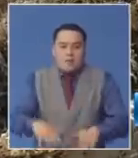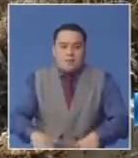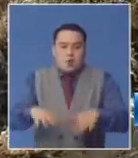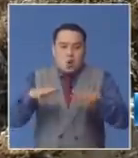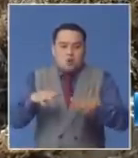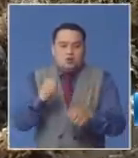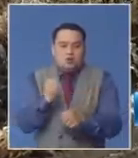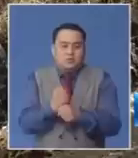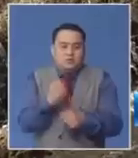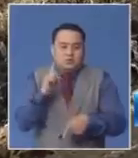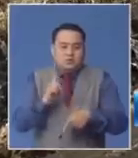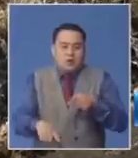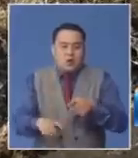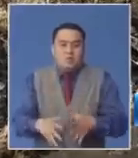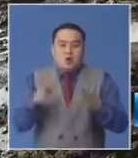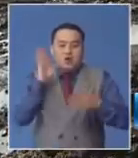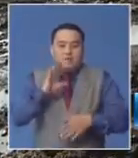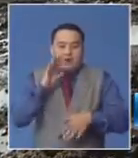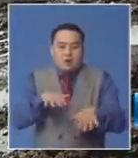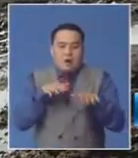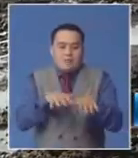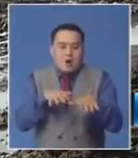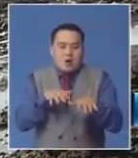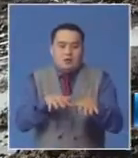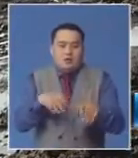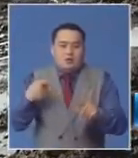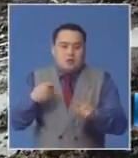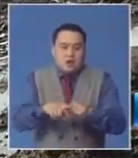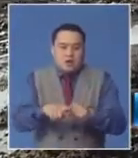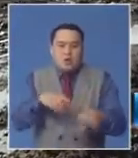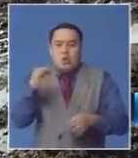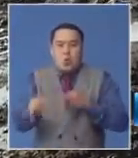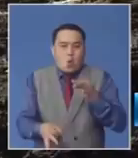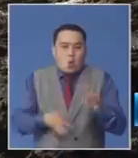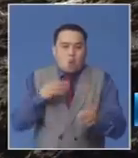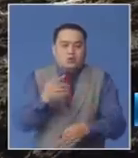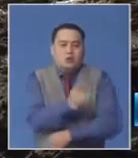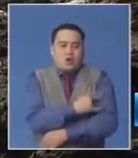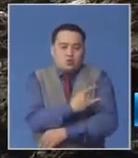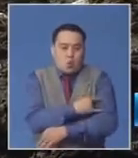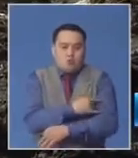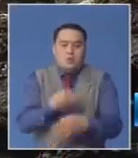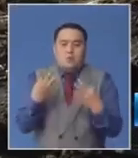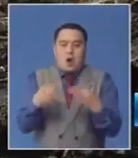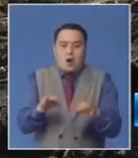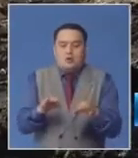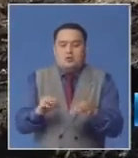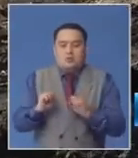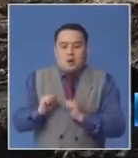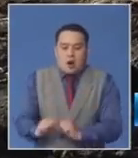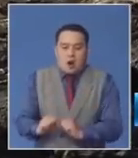дело все же сделала большая вода пошла дополнительная техника и круглосуточный режим дежурства позволили избежать